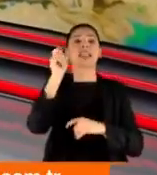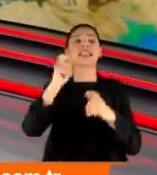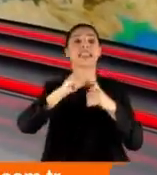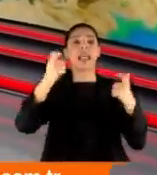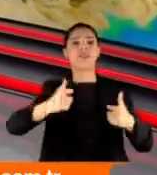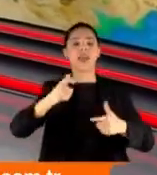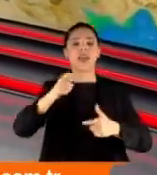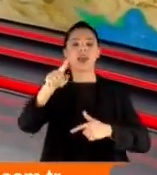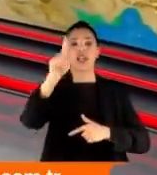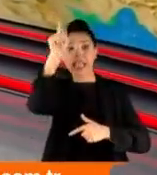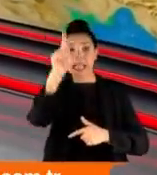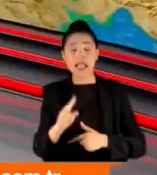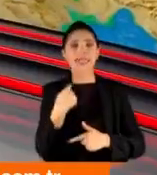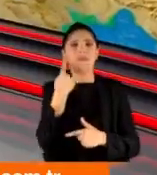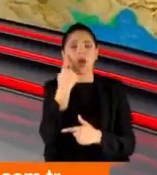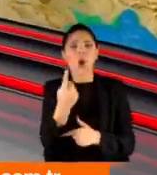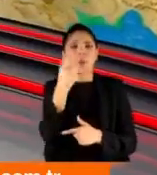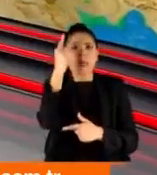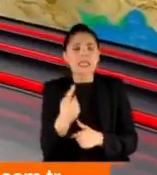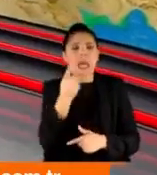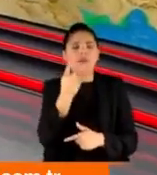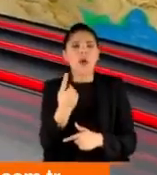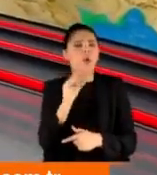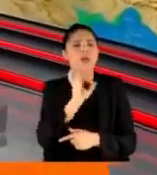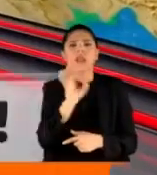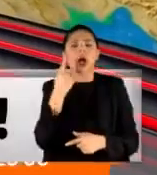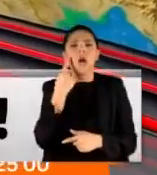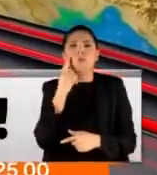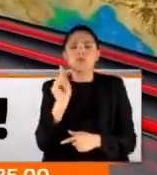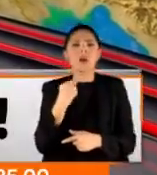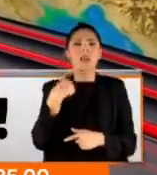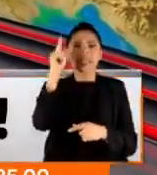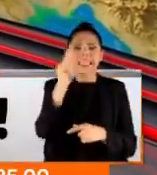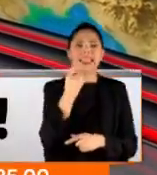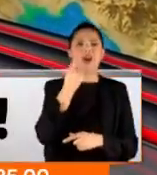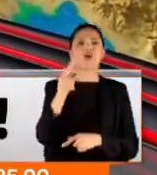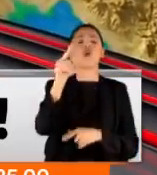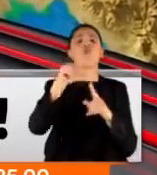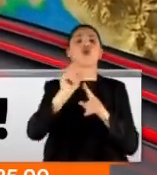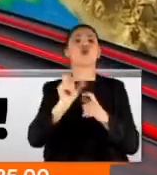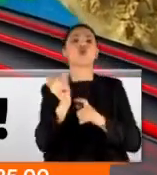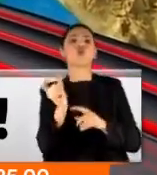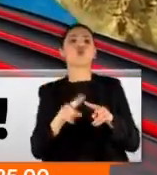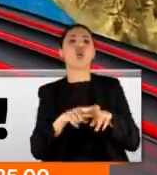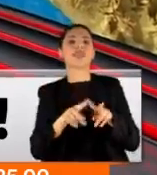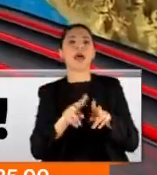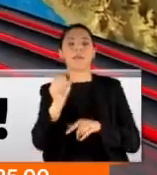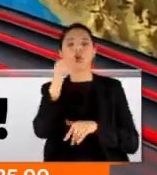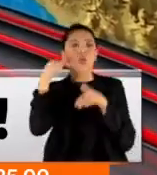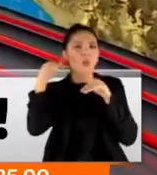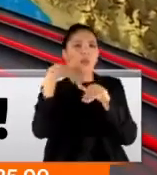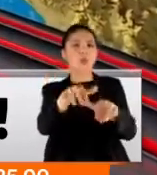da benim ilk kez rastladığım, birçok deprem yayını yaptım ama hep hocalarımız tsunami olacak, tsunami olacak derdi, bu kez oldu